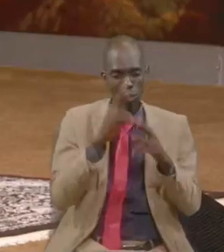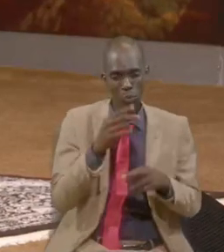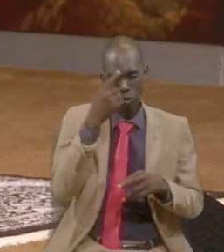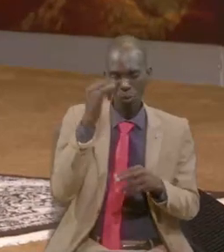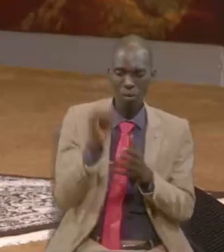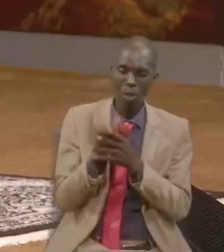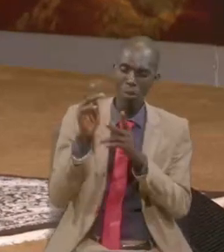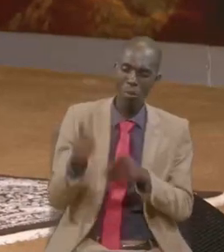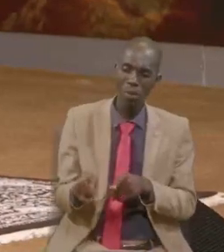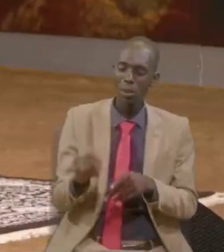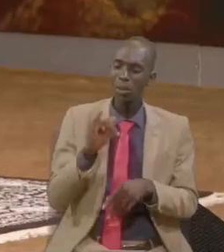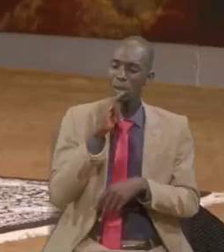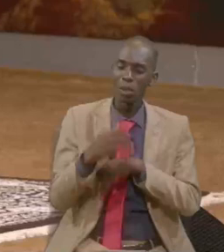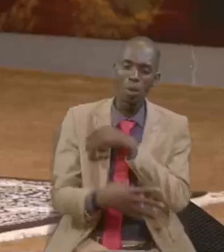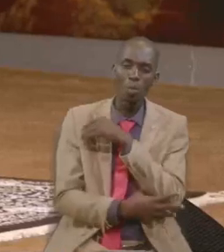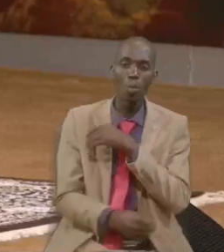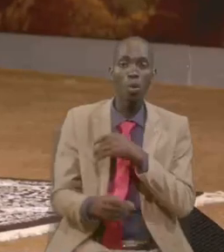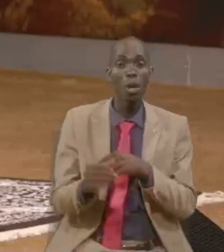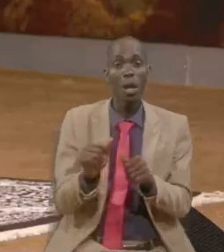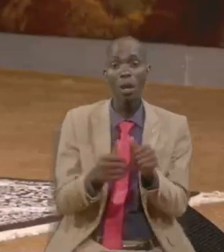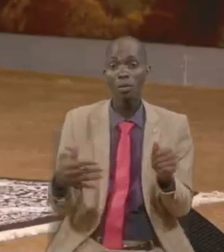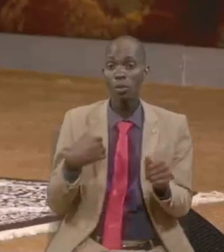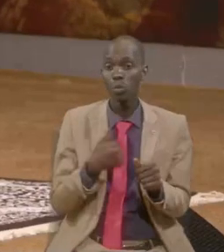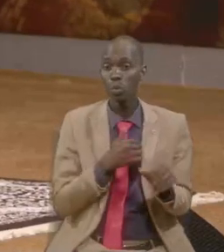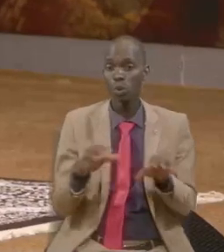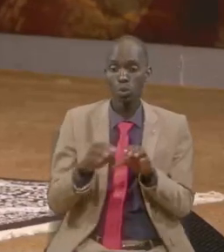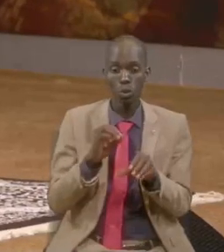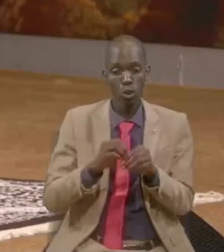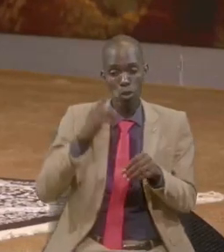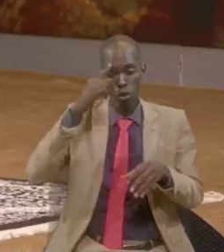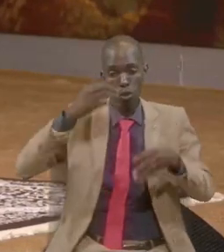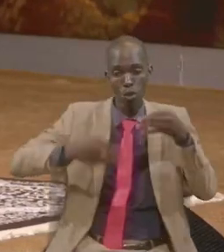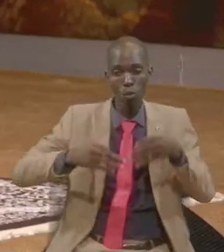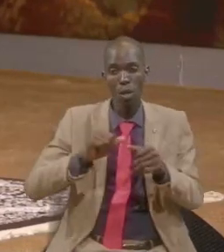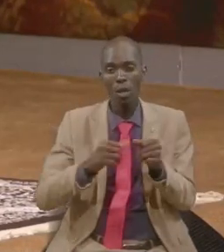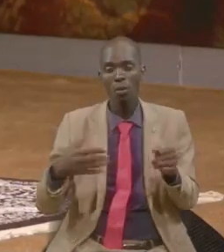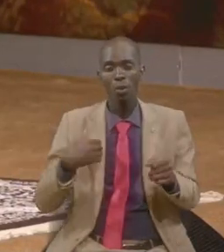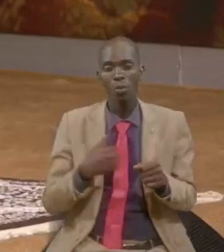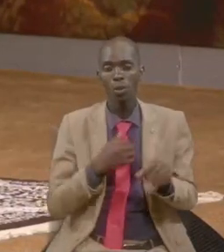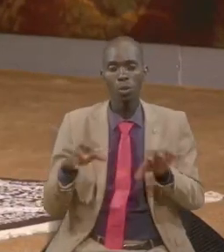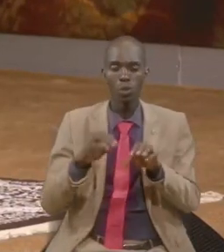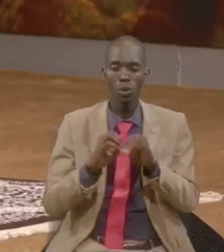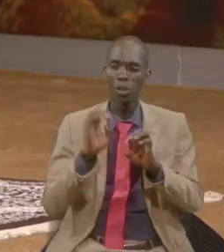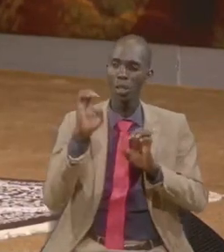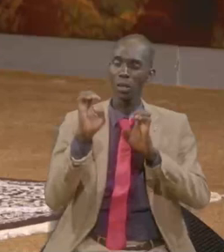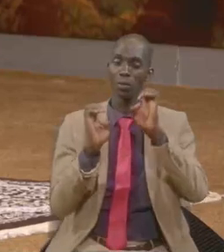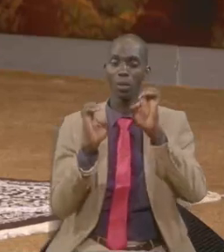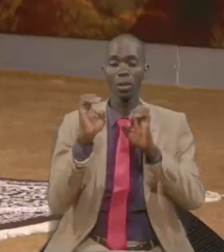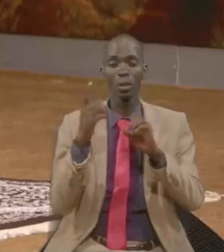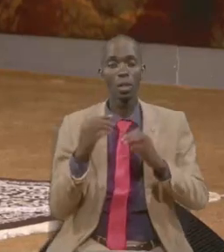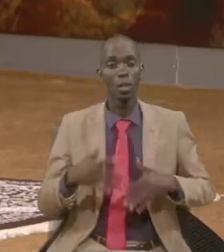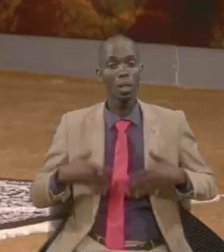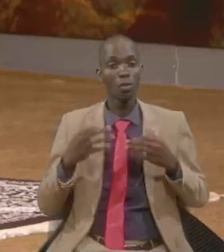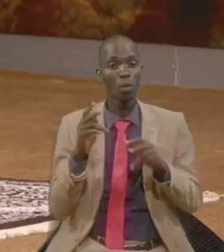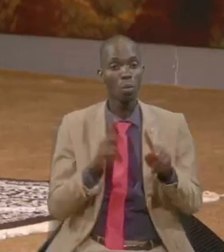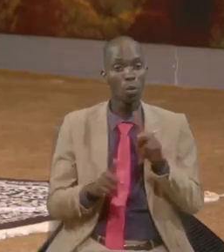pauvre, tu n'auras pas égard à la personne du grand, mais tout ce qu'on fait dans le jugement, ce qu'on fait en